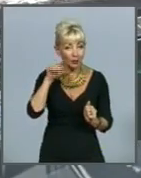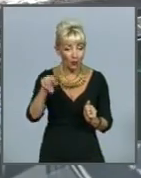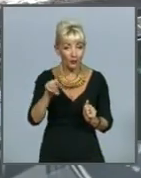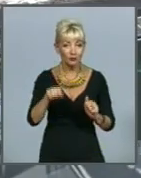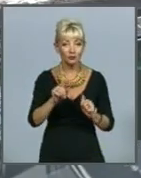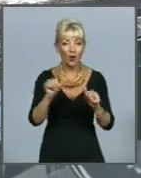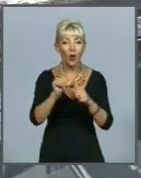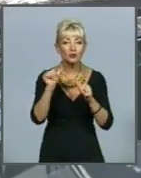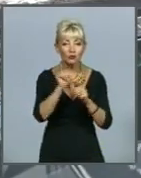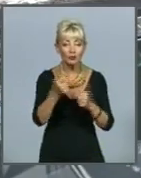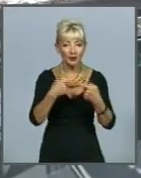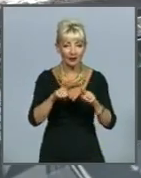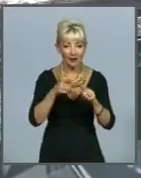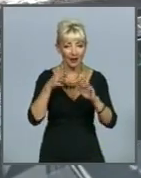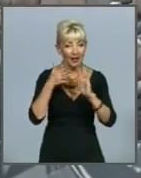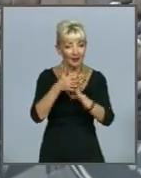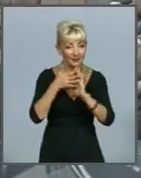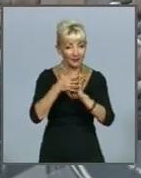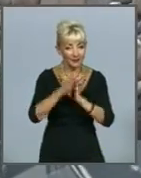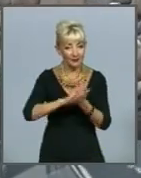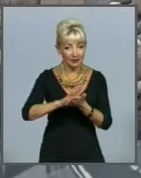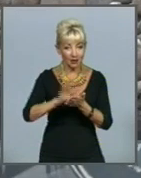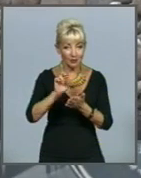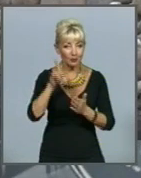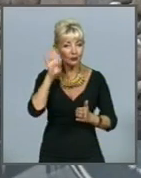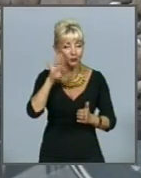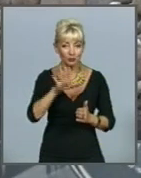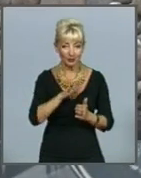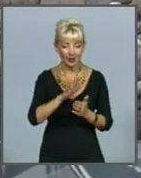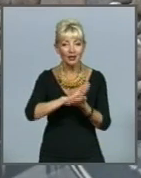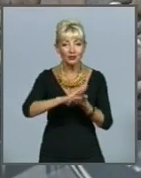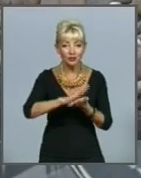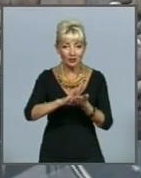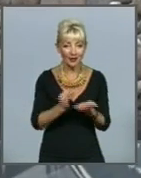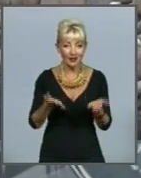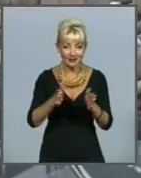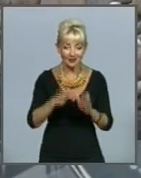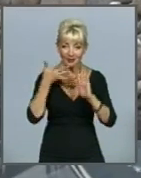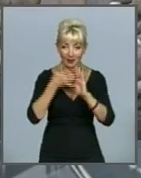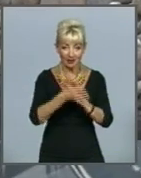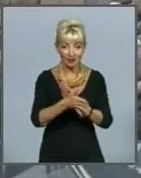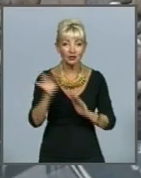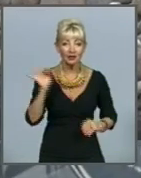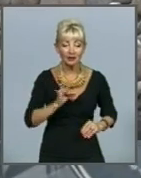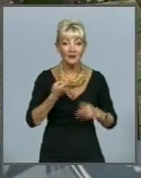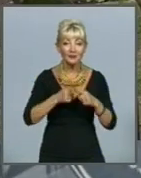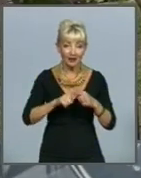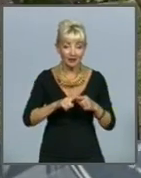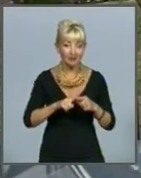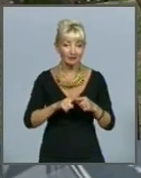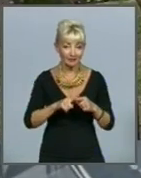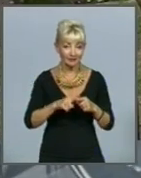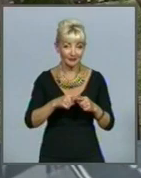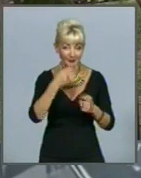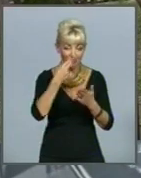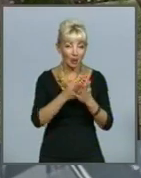фильтрации, которая постоянно прогоняет воду, чтобы она не цвела, чтобы она оставалась чистой и прозрачной. И этим, собственно, обусловлено как раз тем, что вокруг